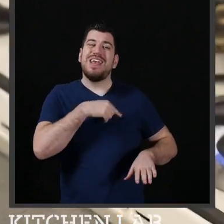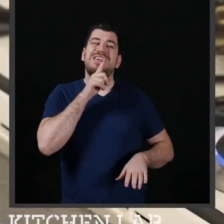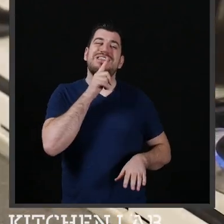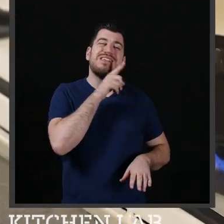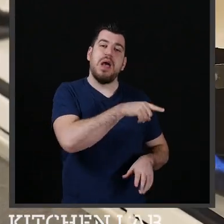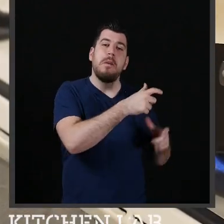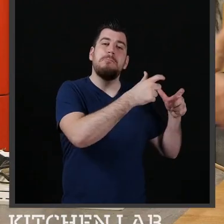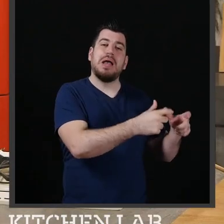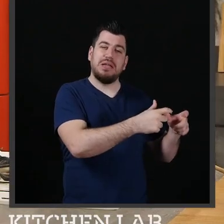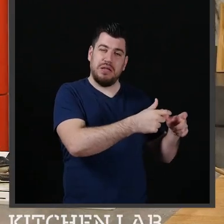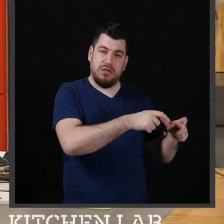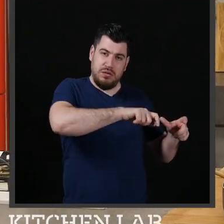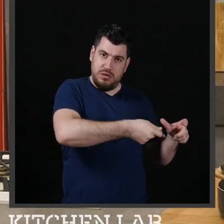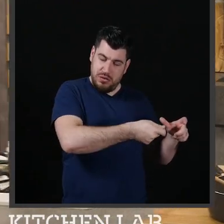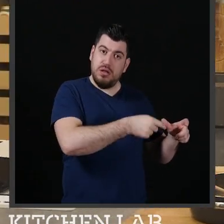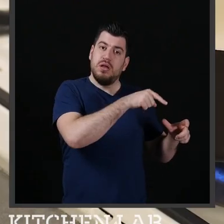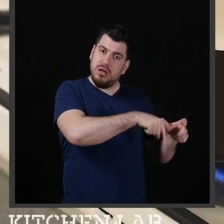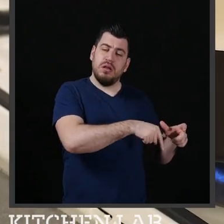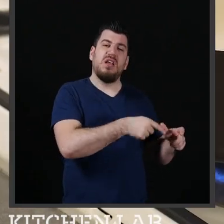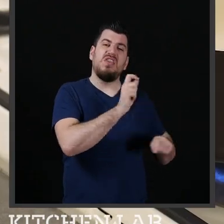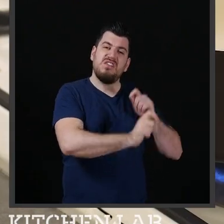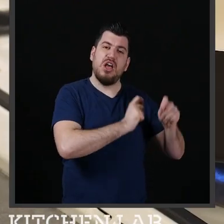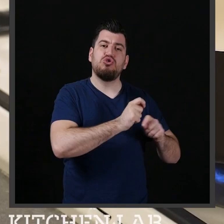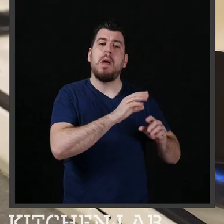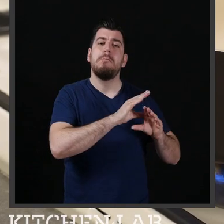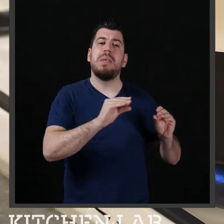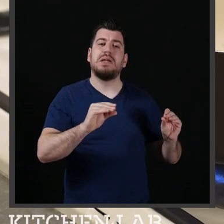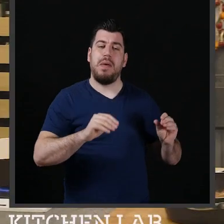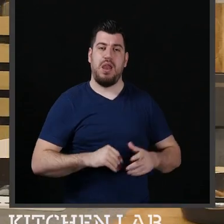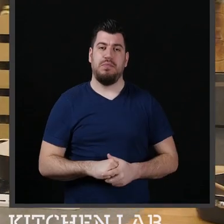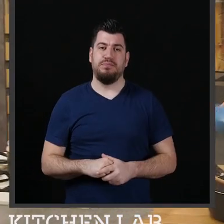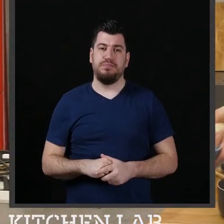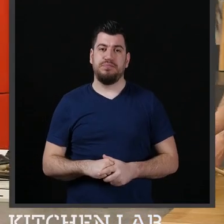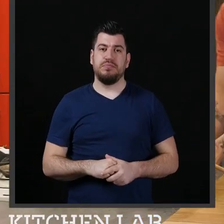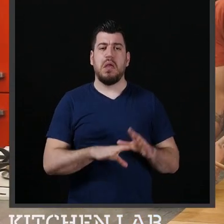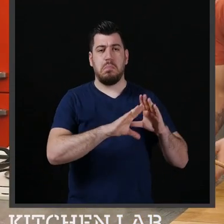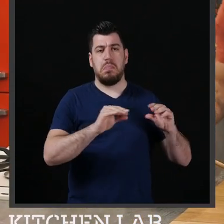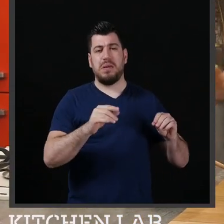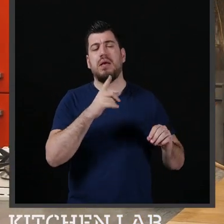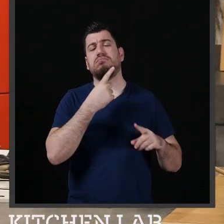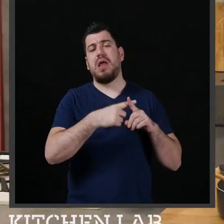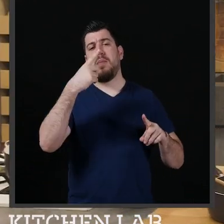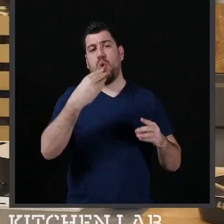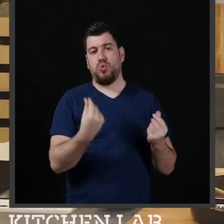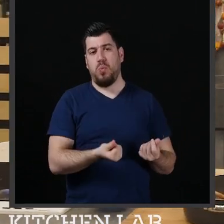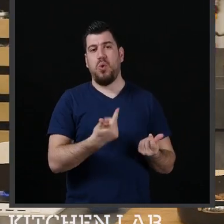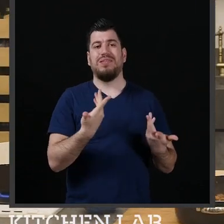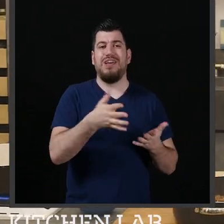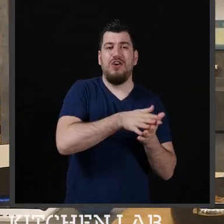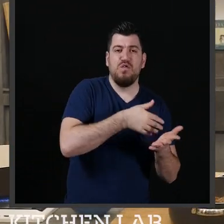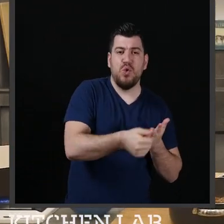κατσαρόλα για να φτιάξουμε την πεσαμέλ μας. Γιατί η πεσαμέλ τα πράγματα είναι πολύ απλά. Θα ξέρετε, βούτυρο,